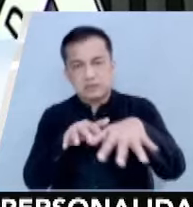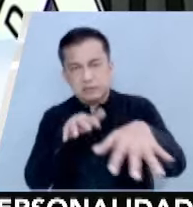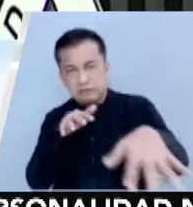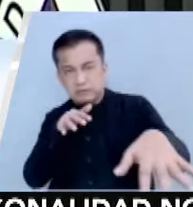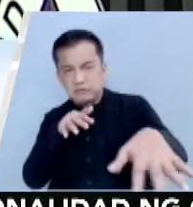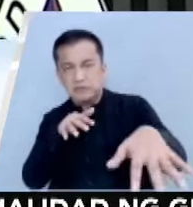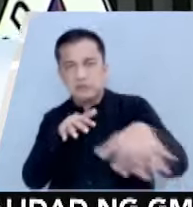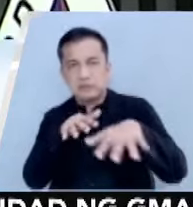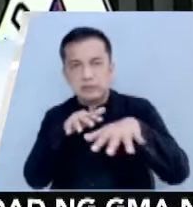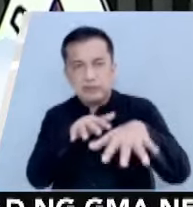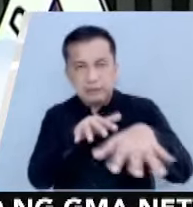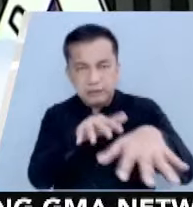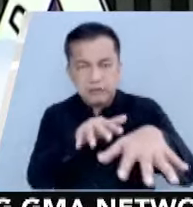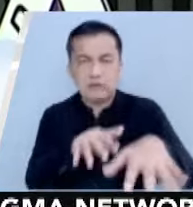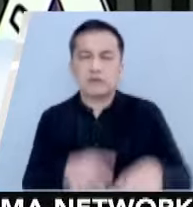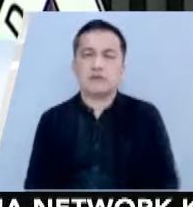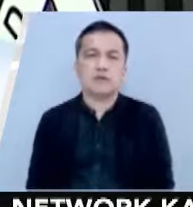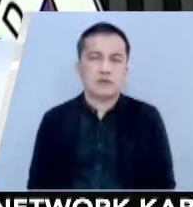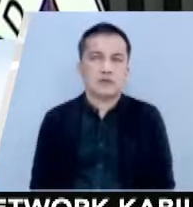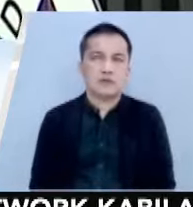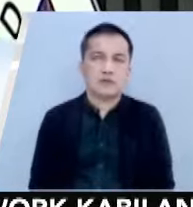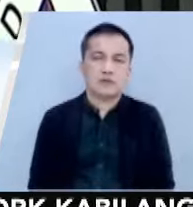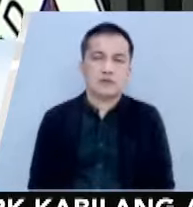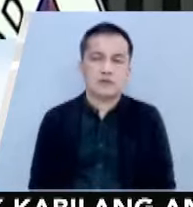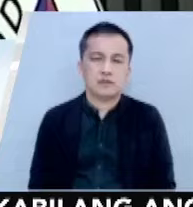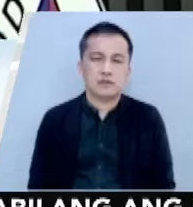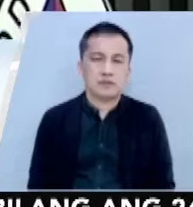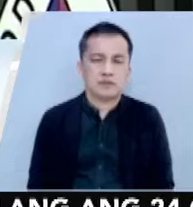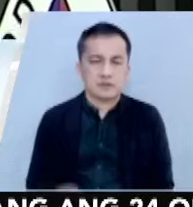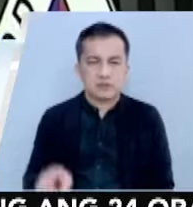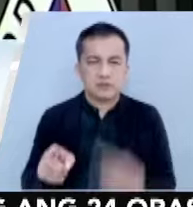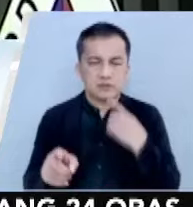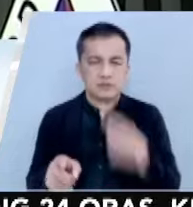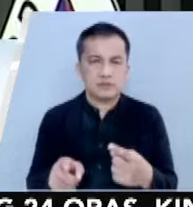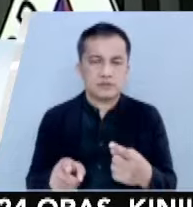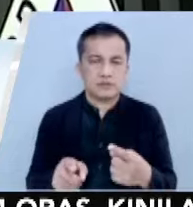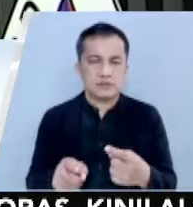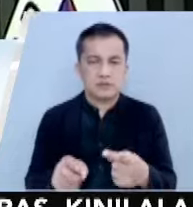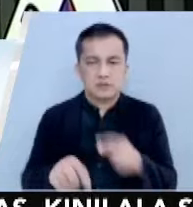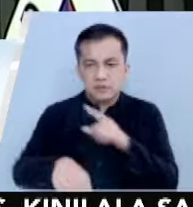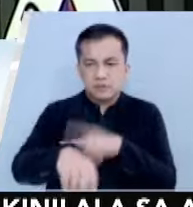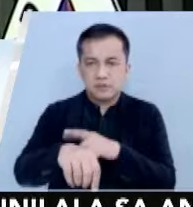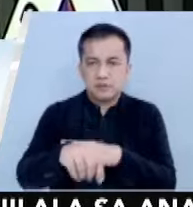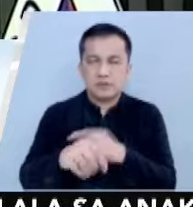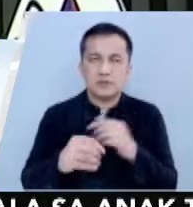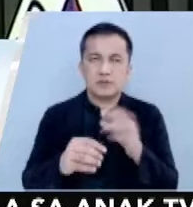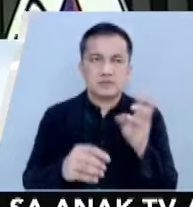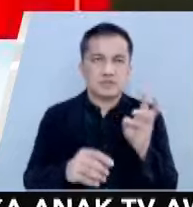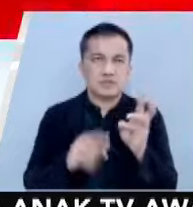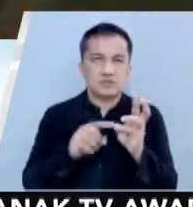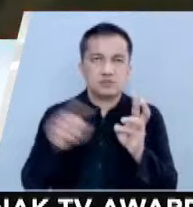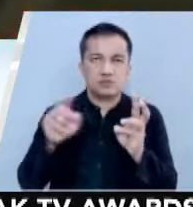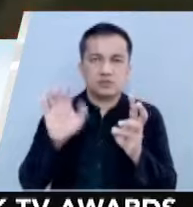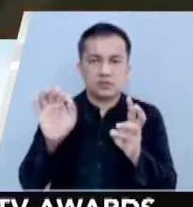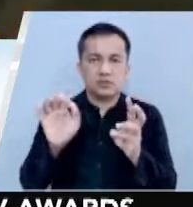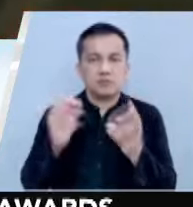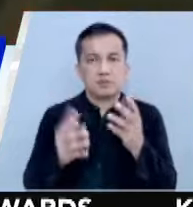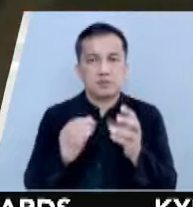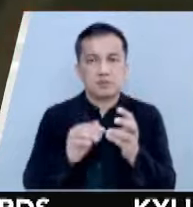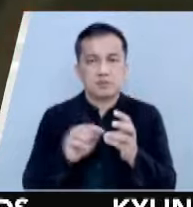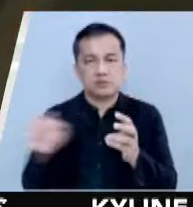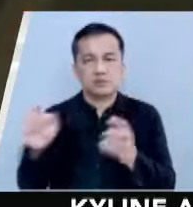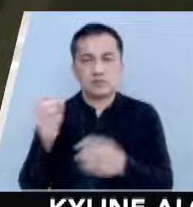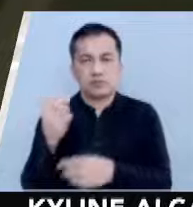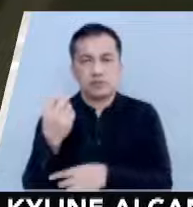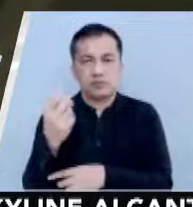pong peak hours natin, baka ma-extend instead na between 6 to 9, baka umabot pa yung 11, 12 o'clock. Base sa huling bilang